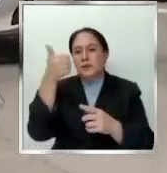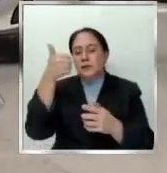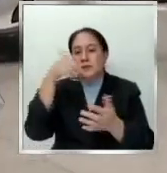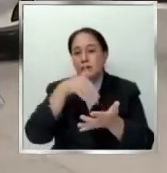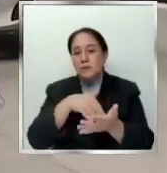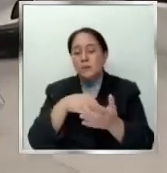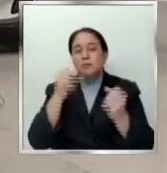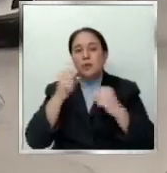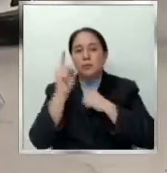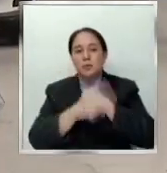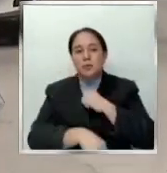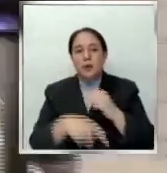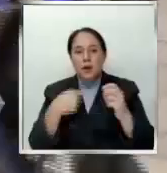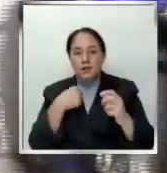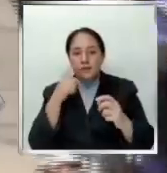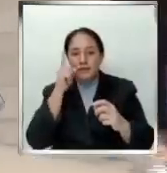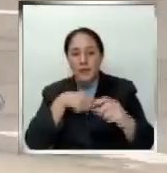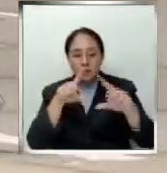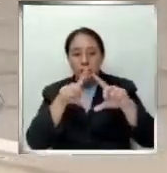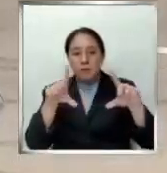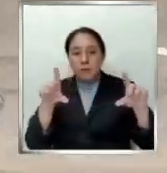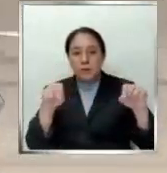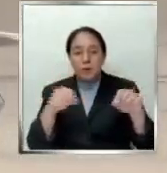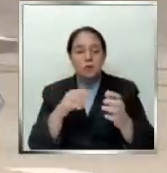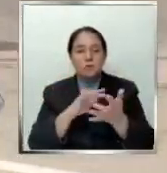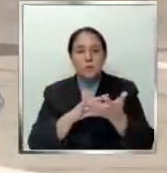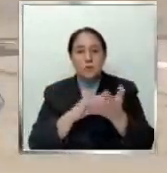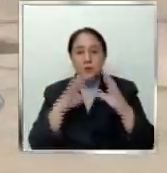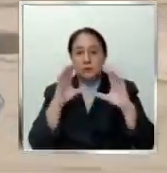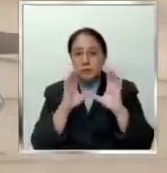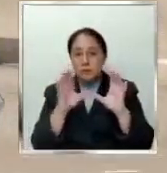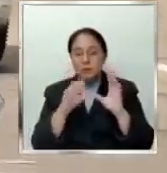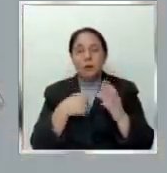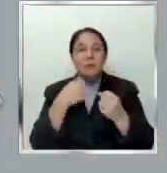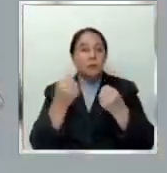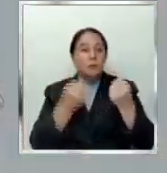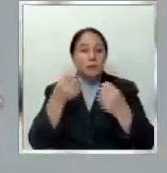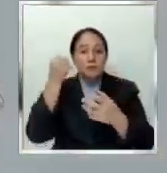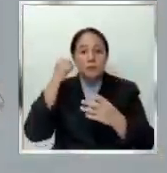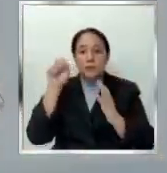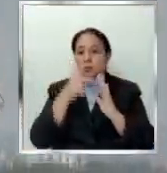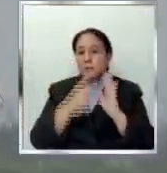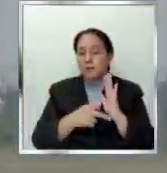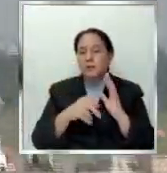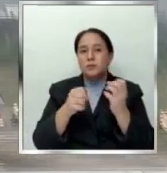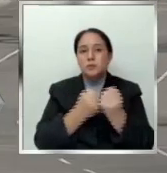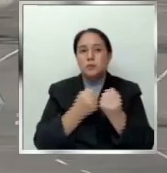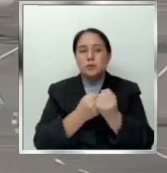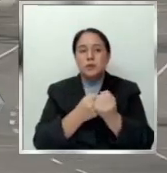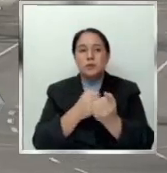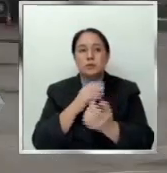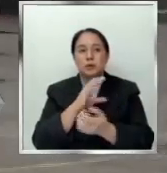mga magpapakita ng peking vaccination card o medical certificate. At mga tsuper na lalabag sa polisiya, suportado ng KAAP at mga